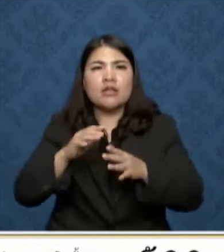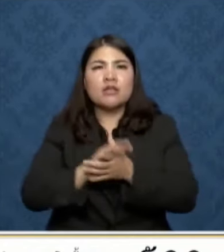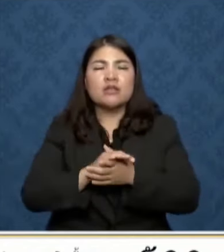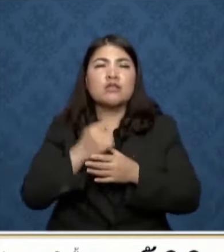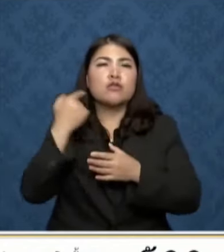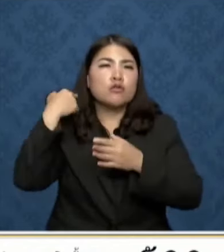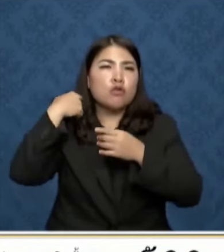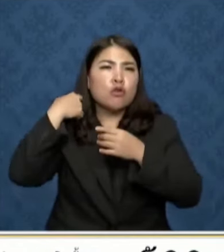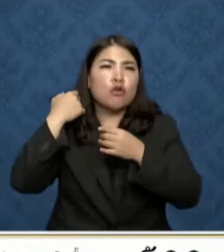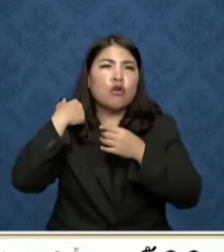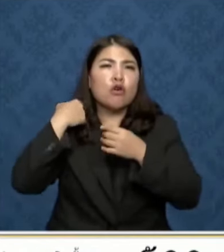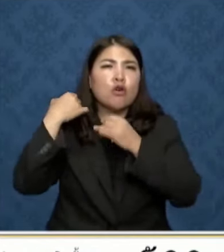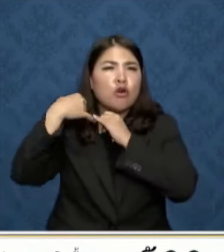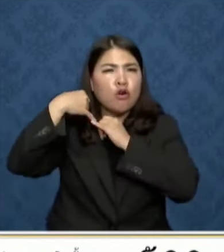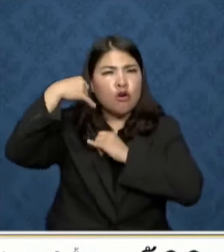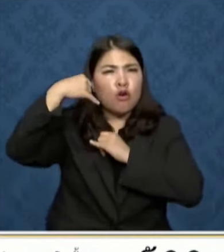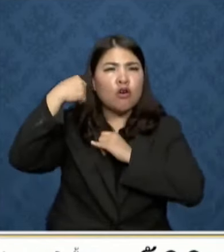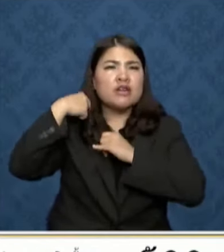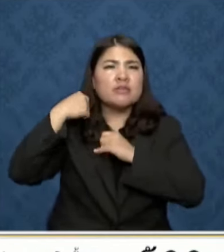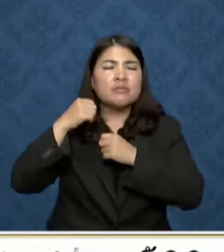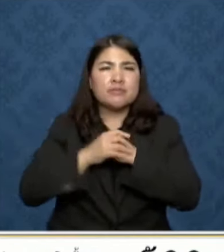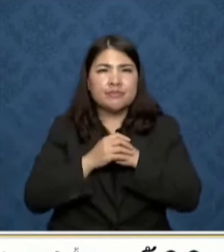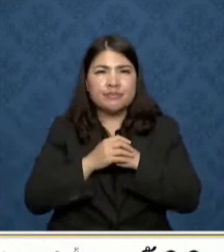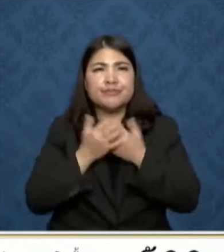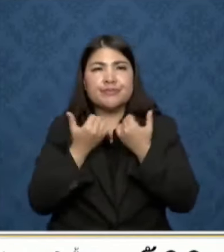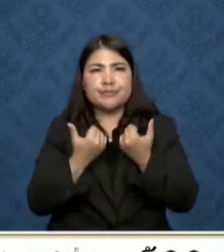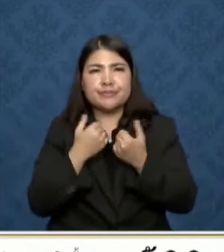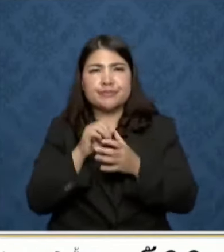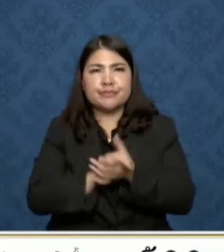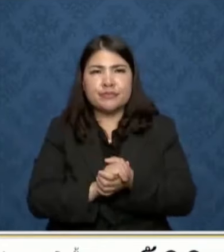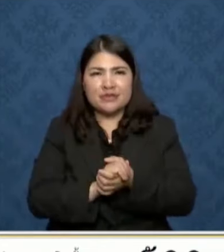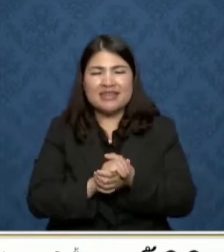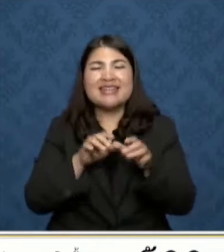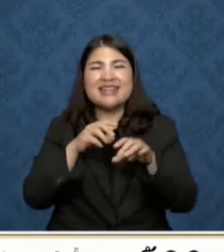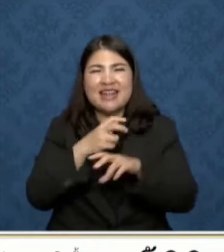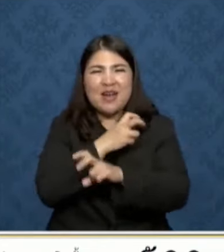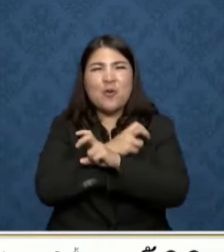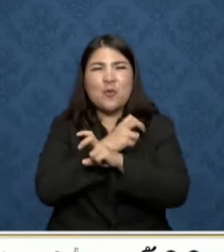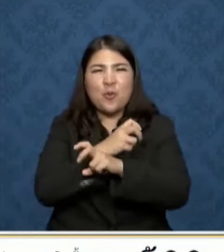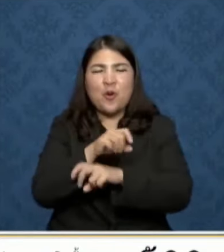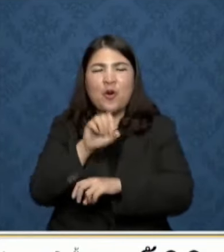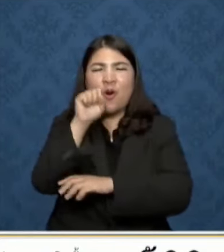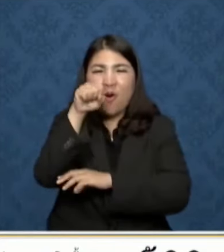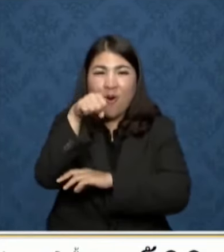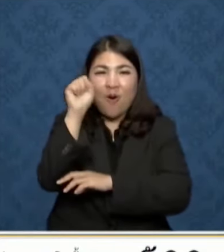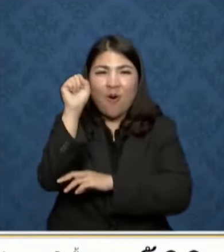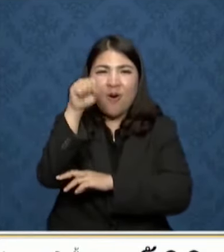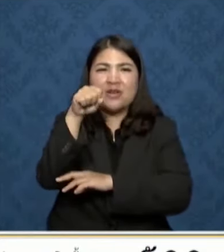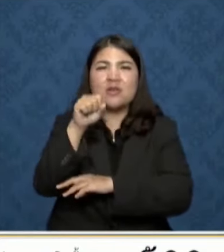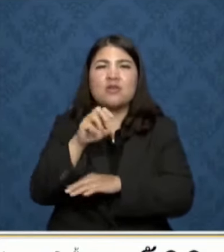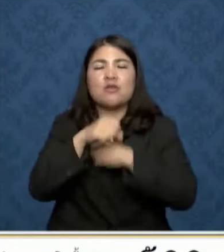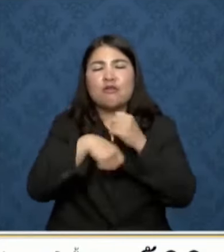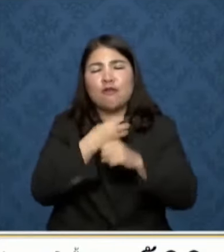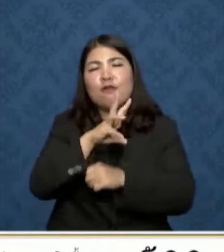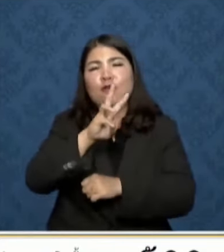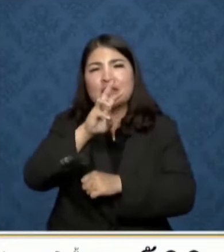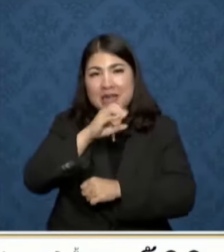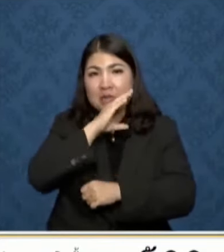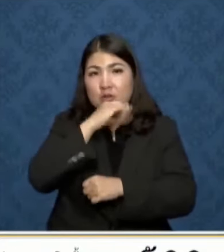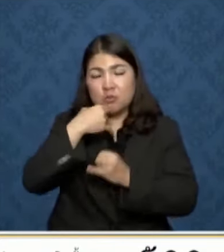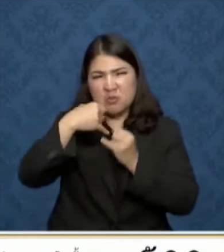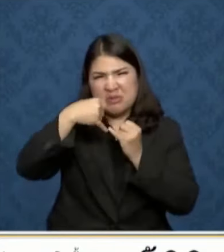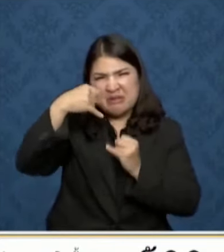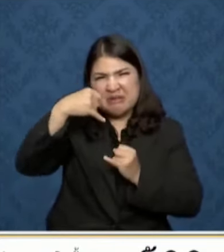ofอนมั Antrag STEแตมัยไม่เสยมทถ้เสืมและมแร